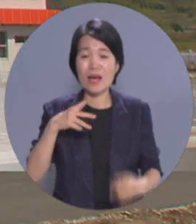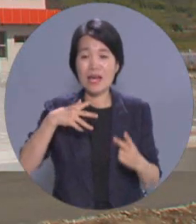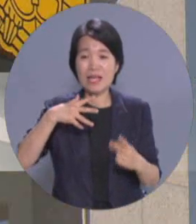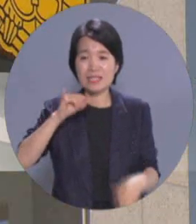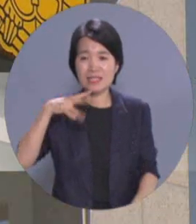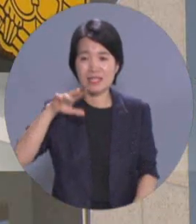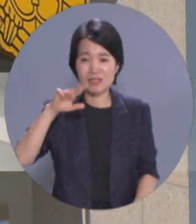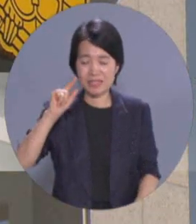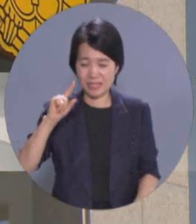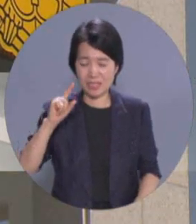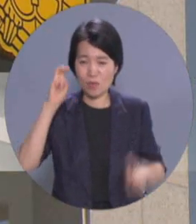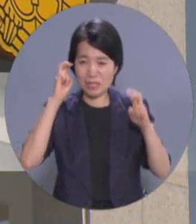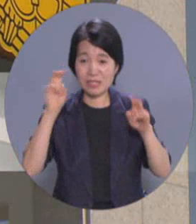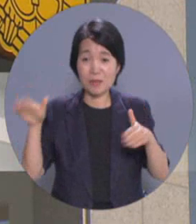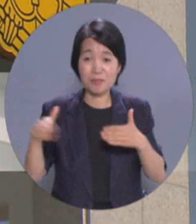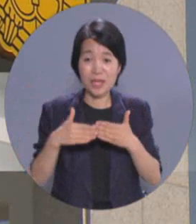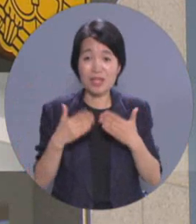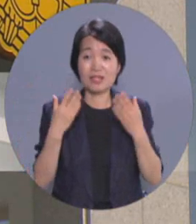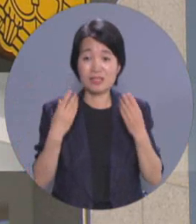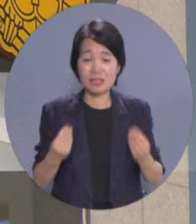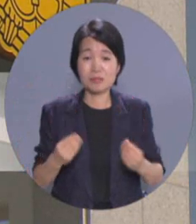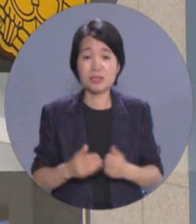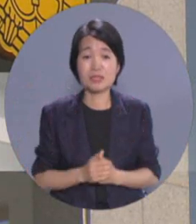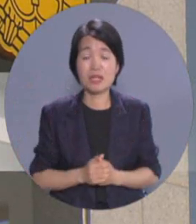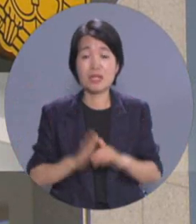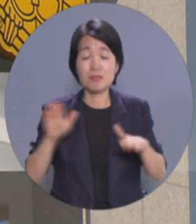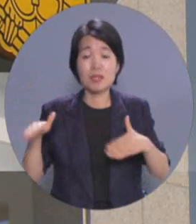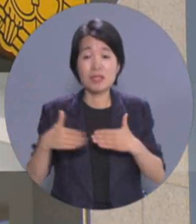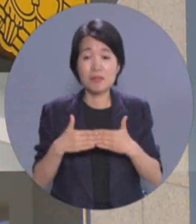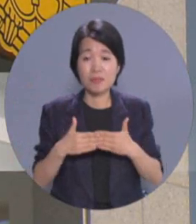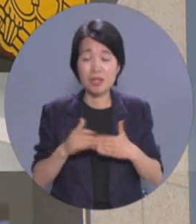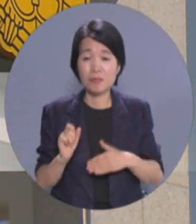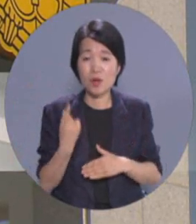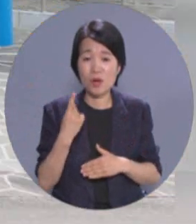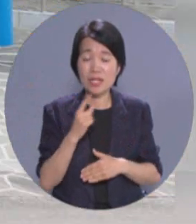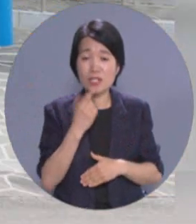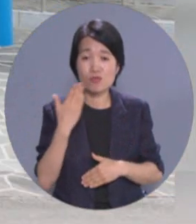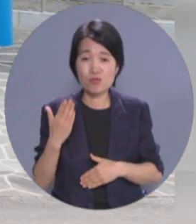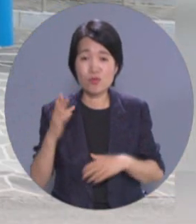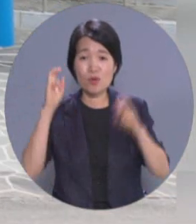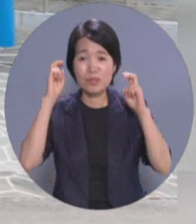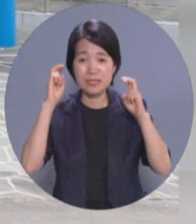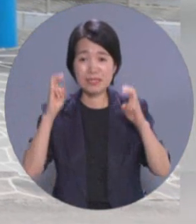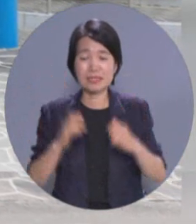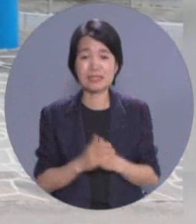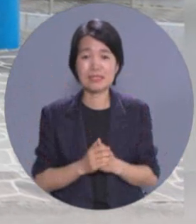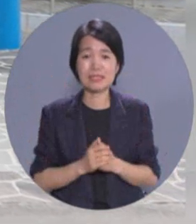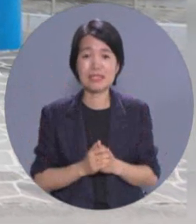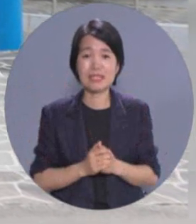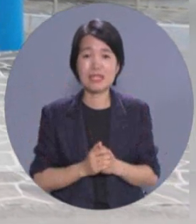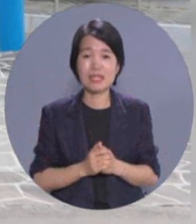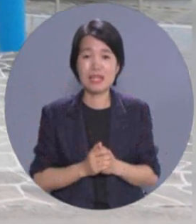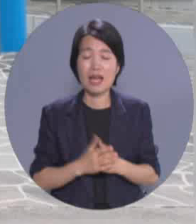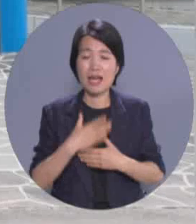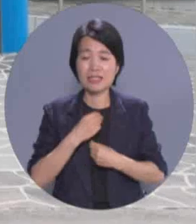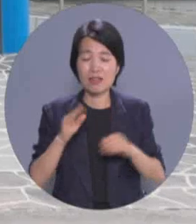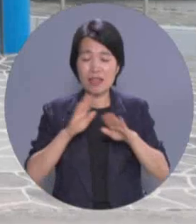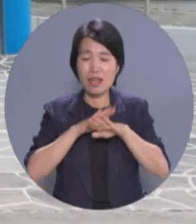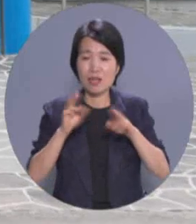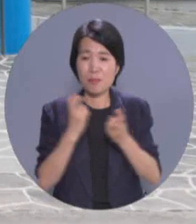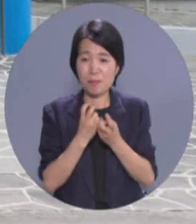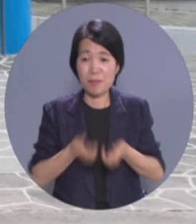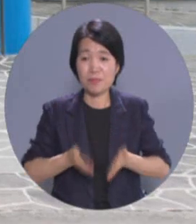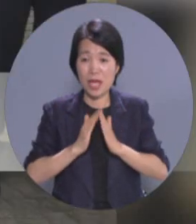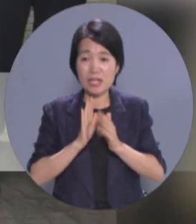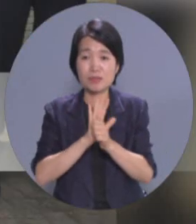관련 기업들과 업무협약을 맺었습니다 이번 협약을 통해 소방당국과 기업들은 소방안전대책 수립을 위해